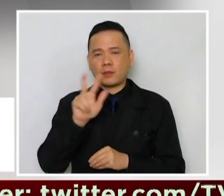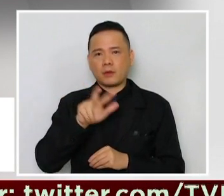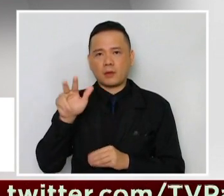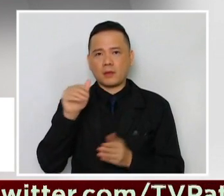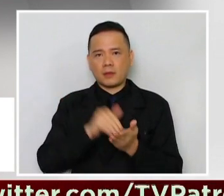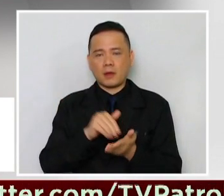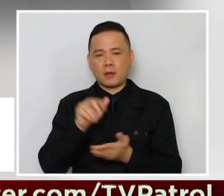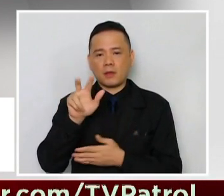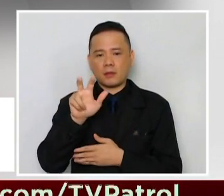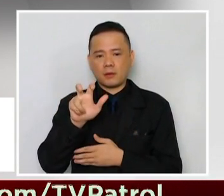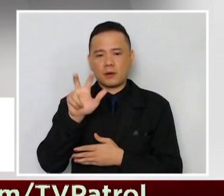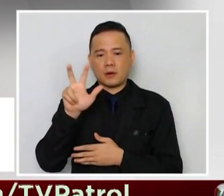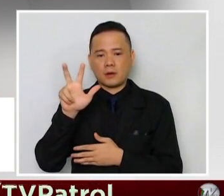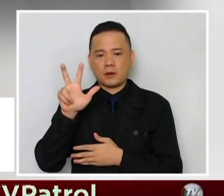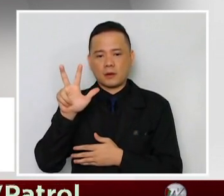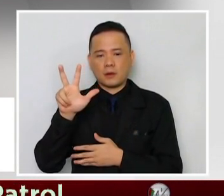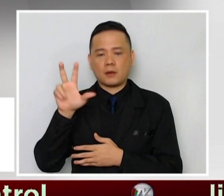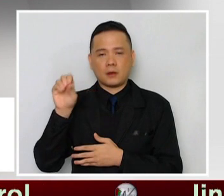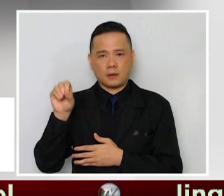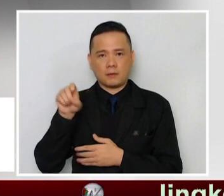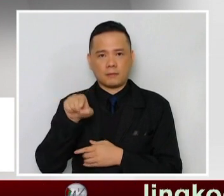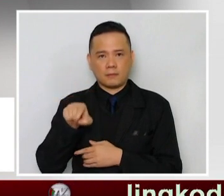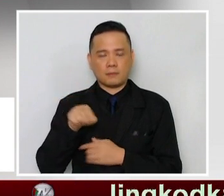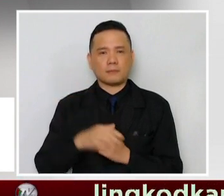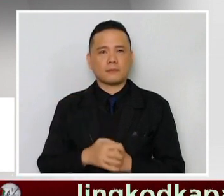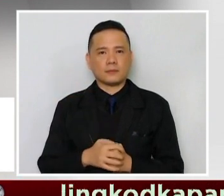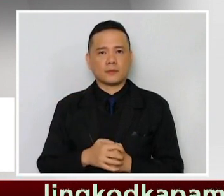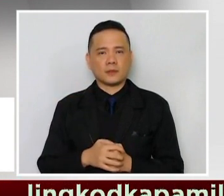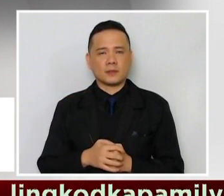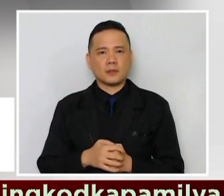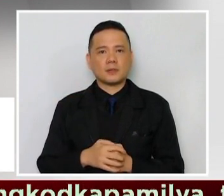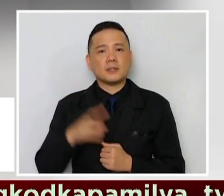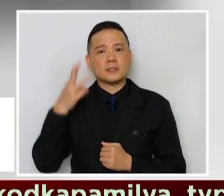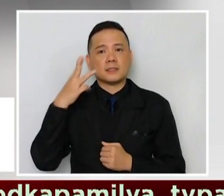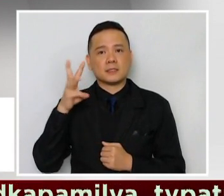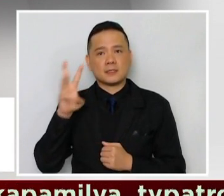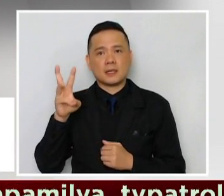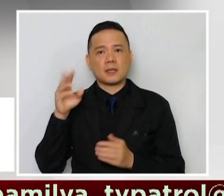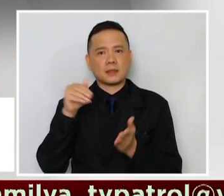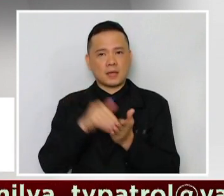nasa 16,000 naman ang gumaling sa sakit para